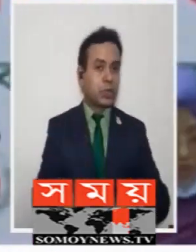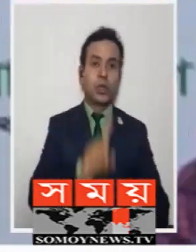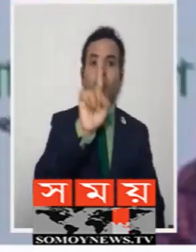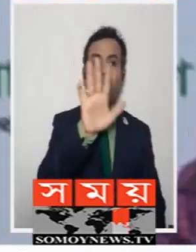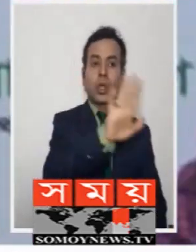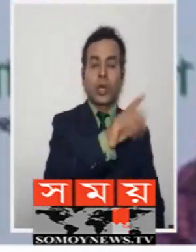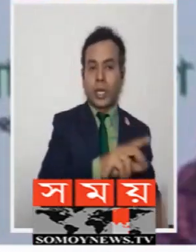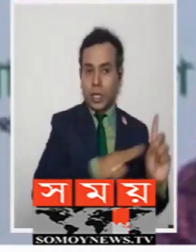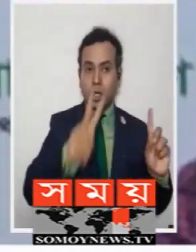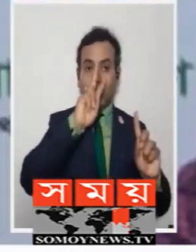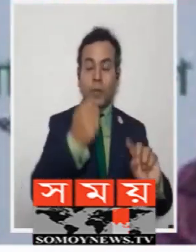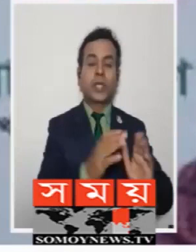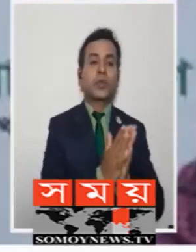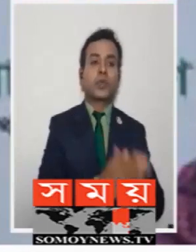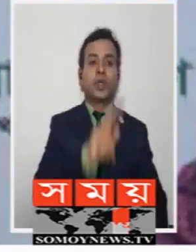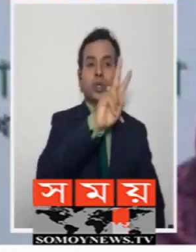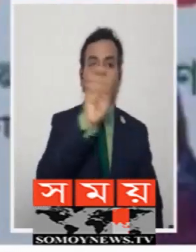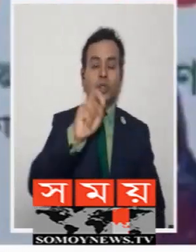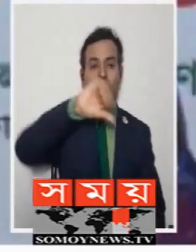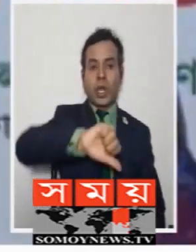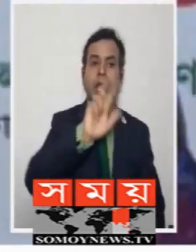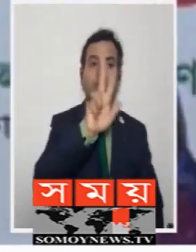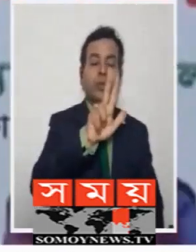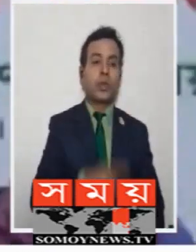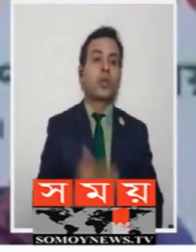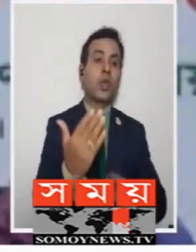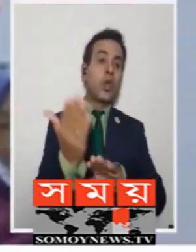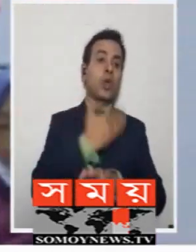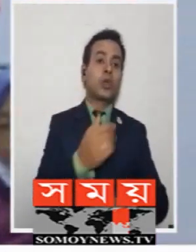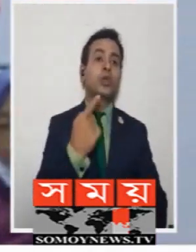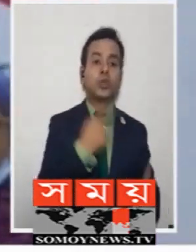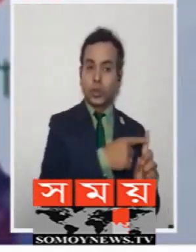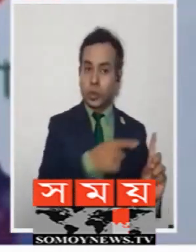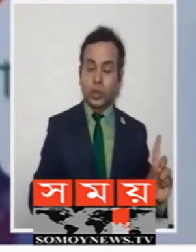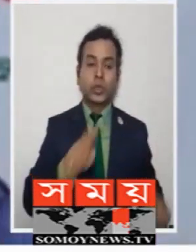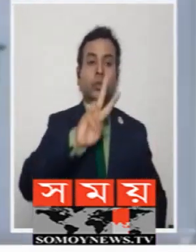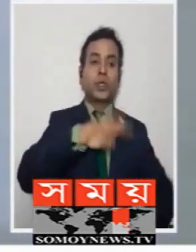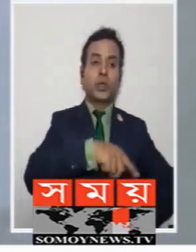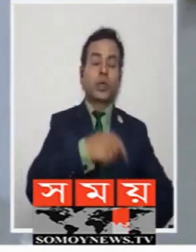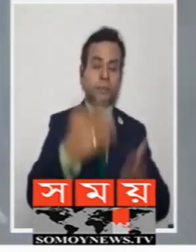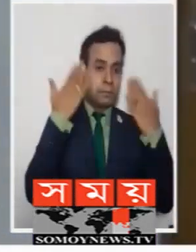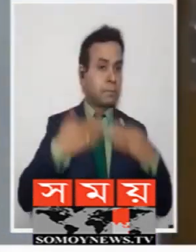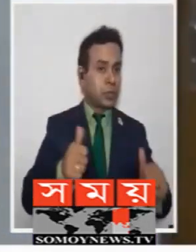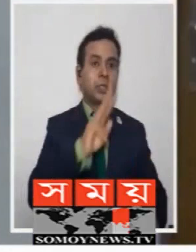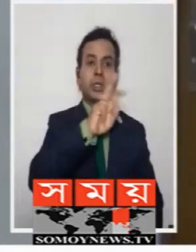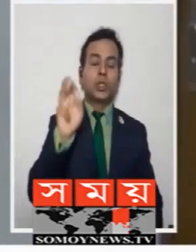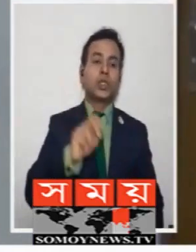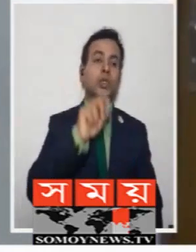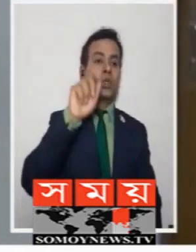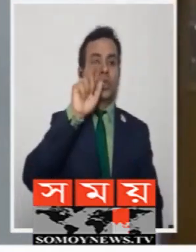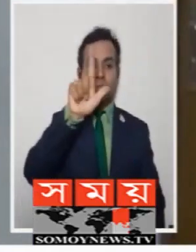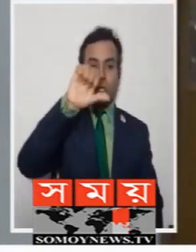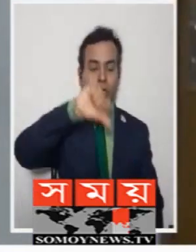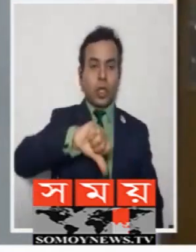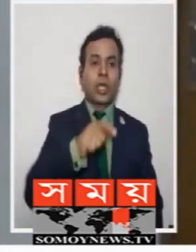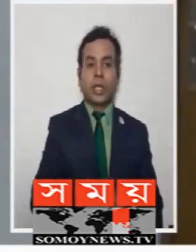গত 24 ঘন্টায় সুস্থ হয়েছেন 279 জন এবং এ পর্যন্ত 3,882 জন। আমি এখানে